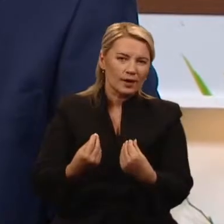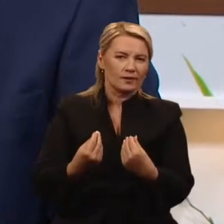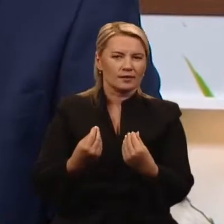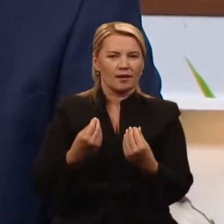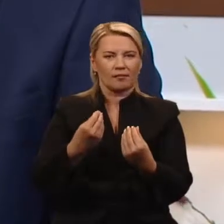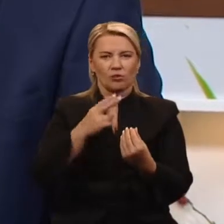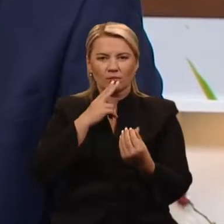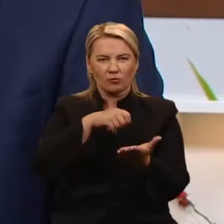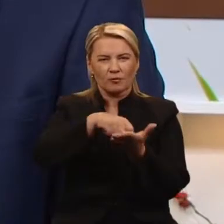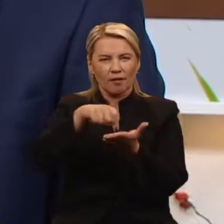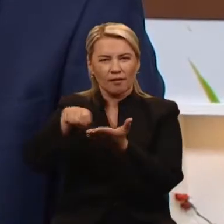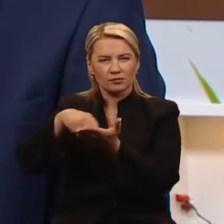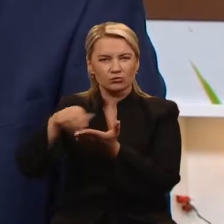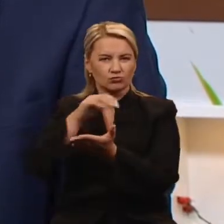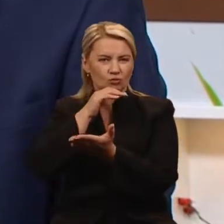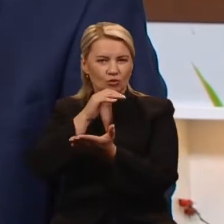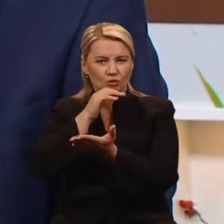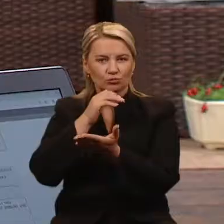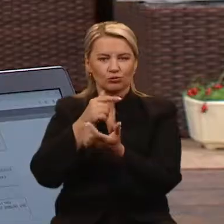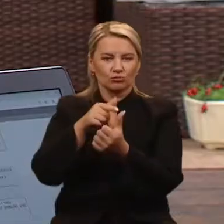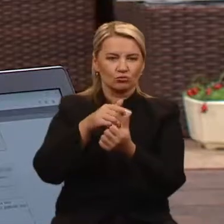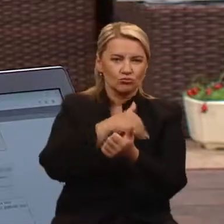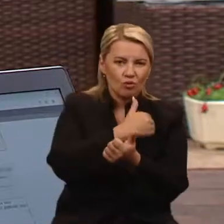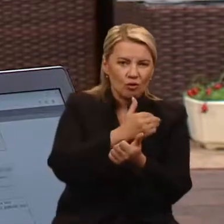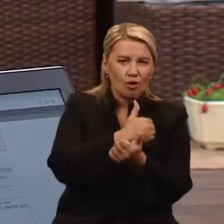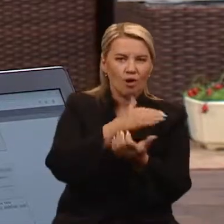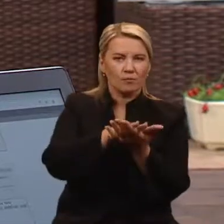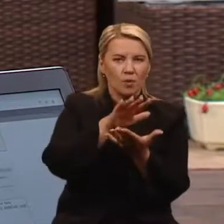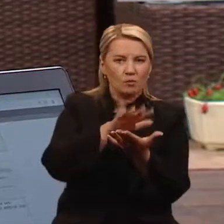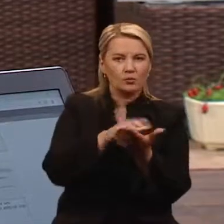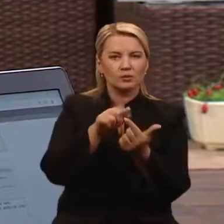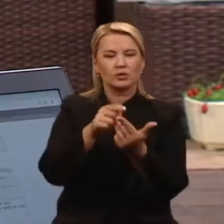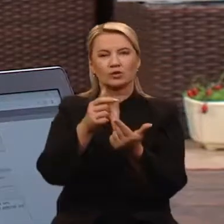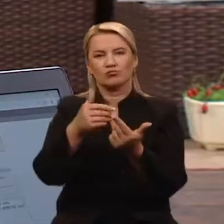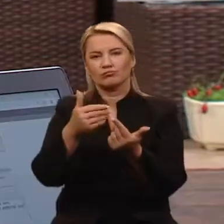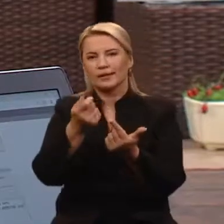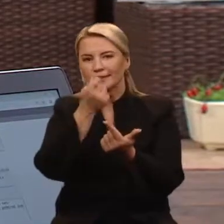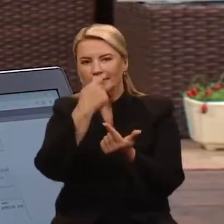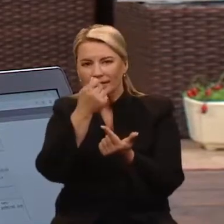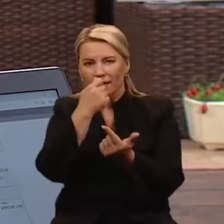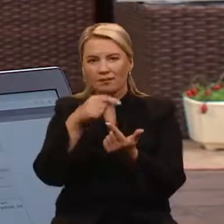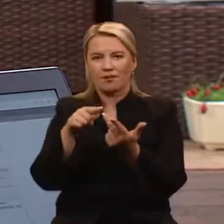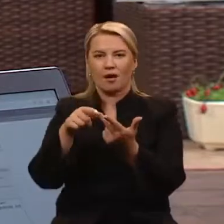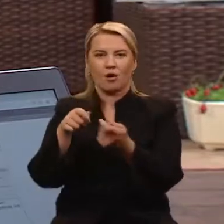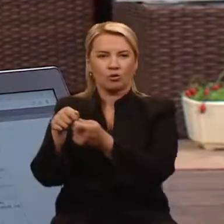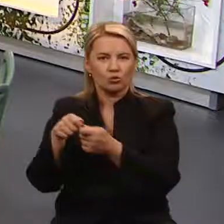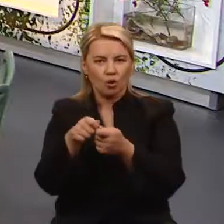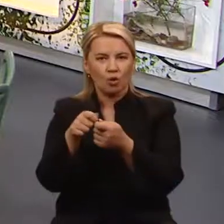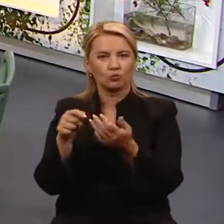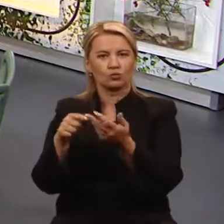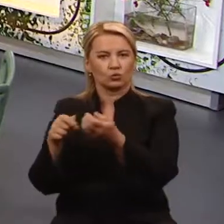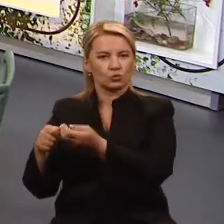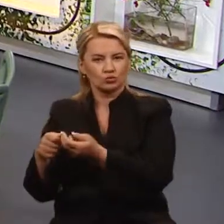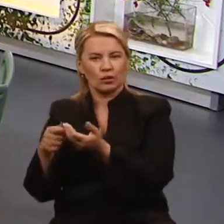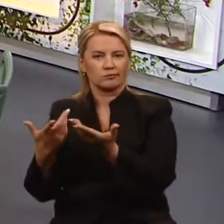celá škála, že to nejsou jenom školní pomůcky, ale taky třeba kroužky, jídelná, družina, jednorázové záležitosti typu